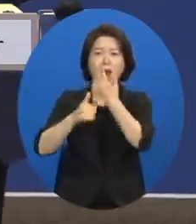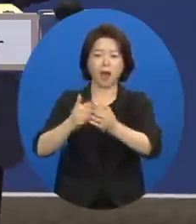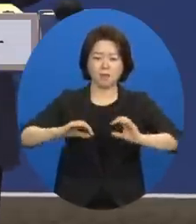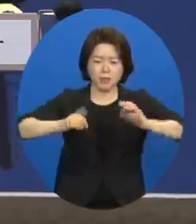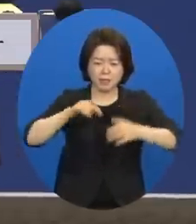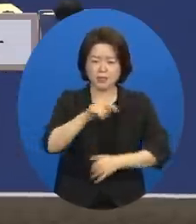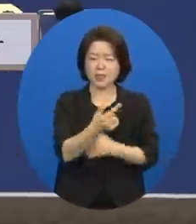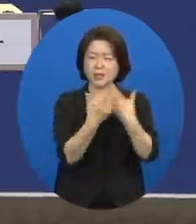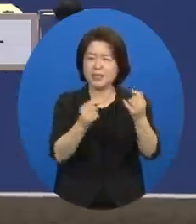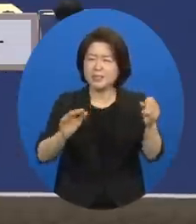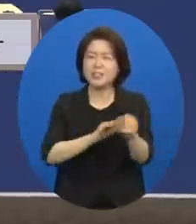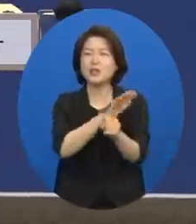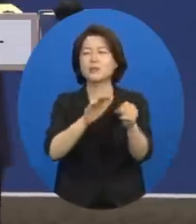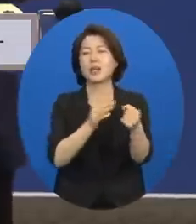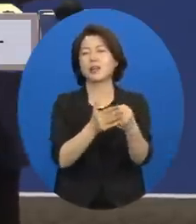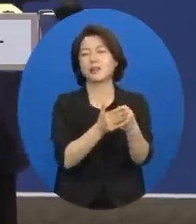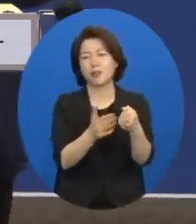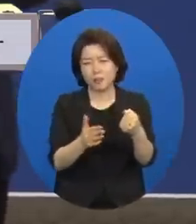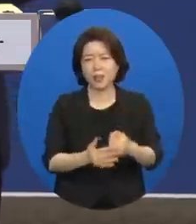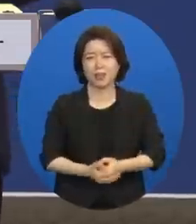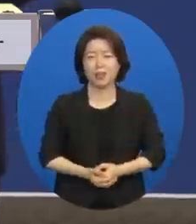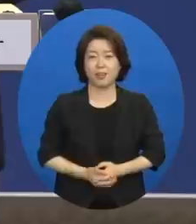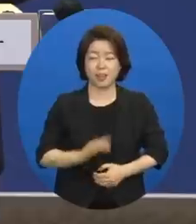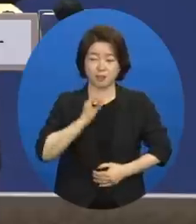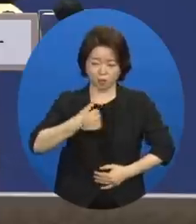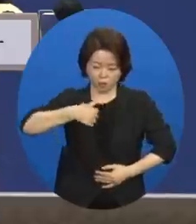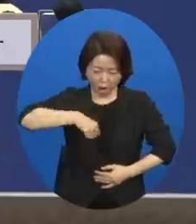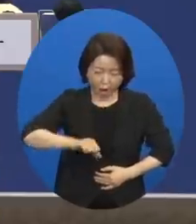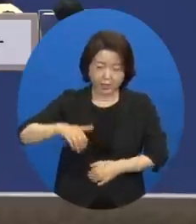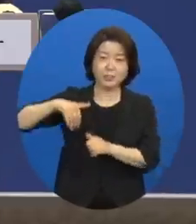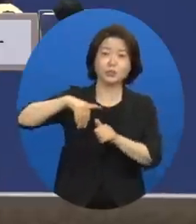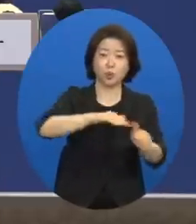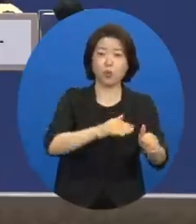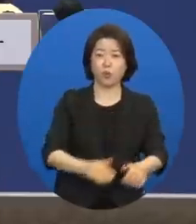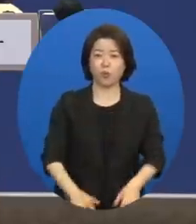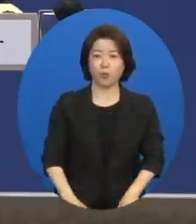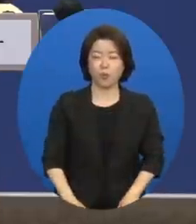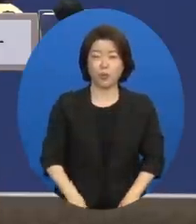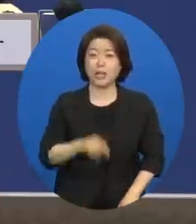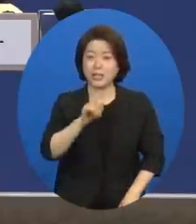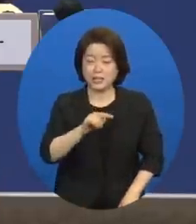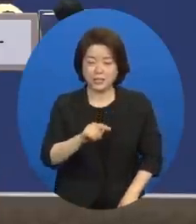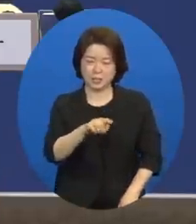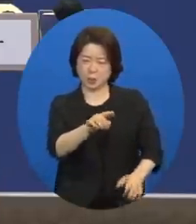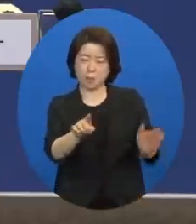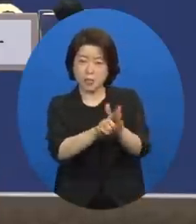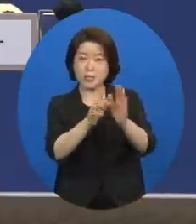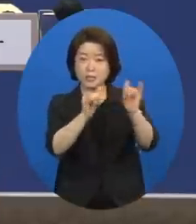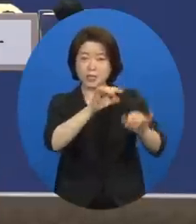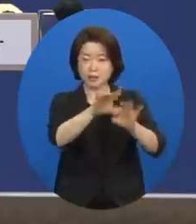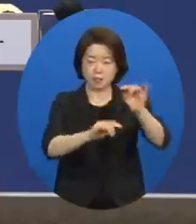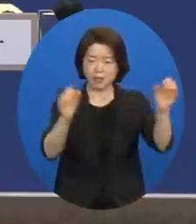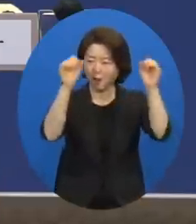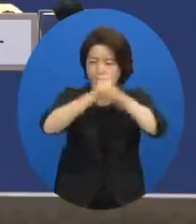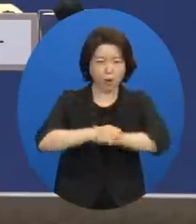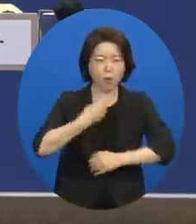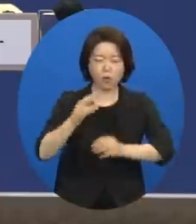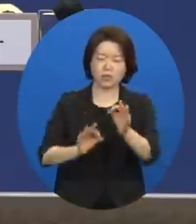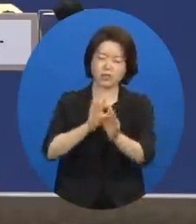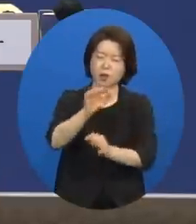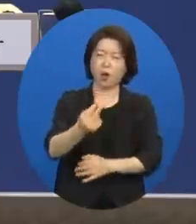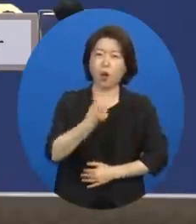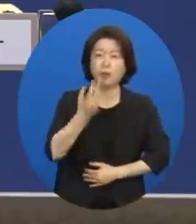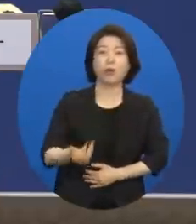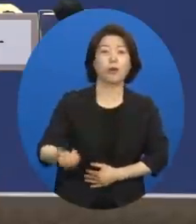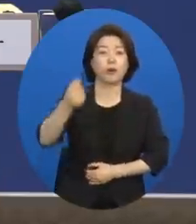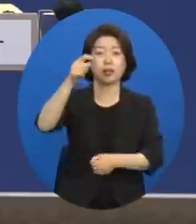세상을 이처럼 사랑하사 독생자를 주셨으니 이는 저를 믿는 자마다 멸망치 않고 영생을